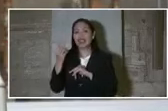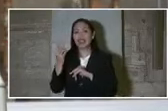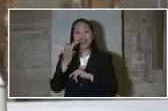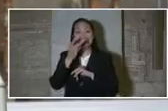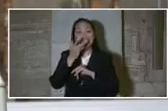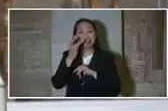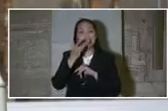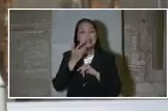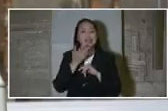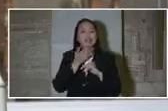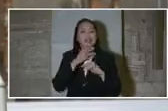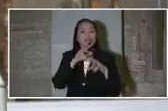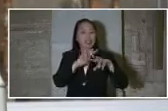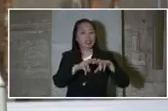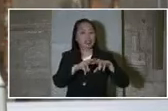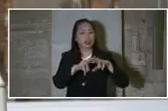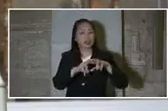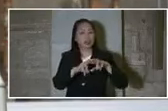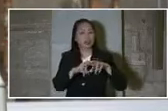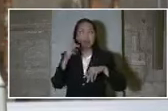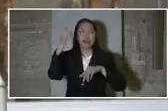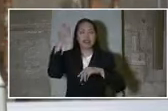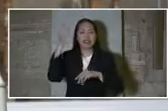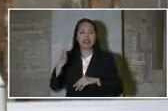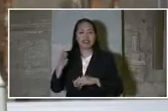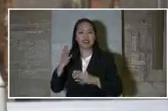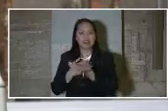ng kabutihan ng Diyos.